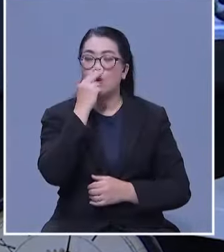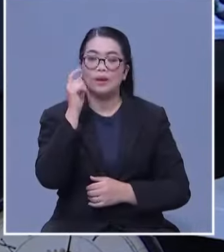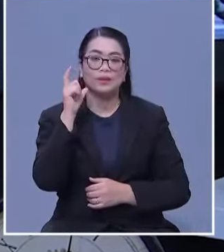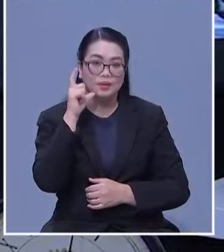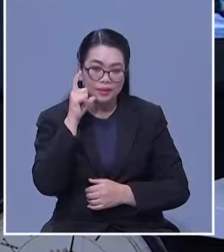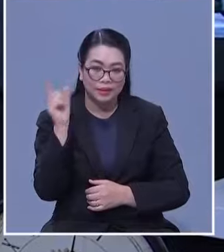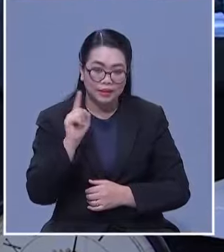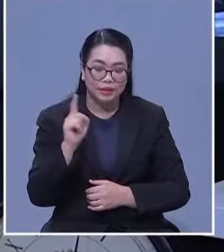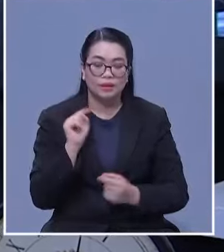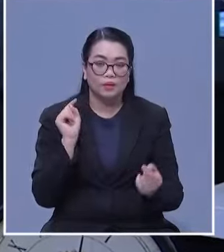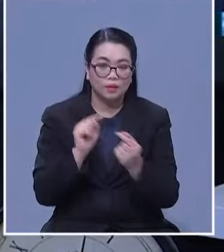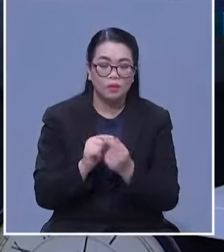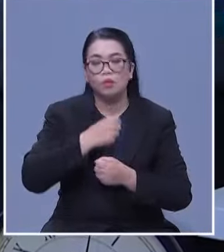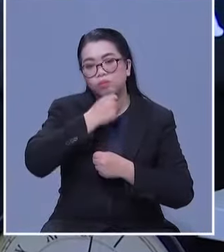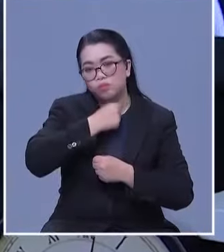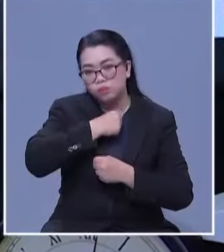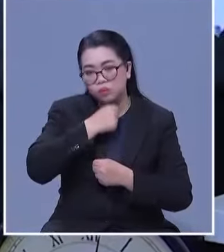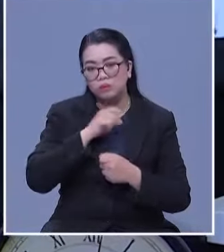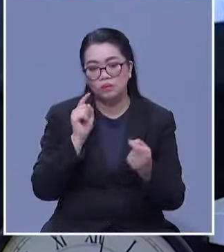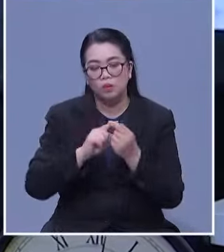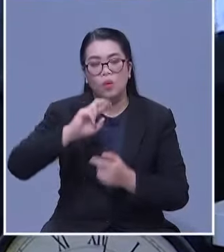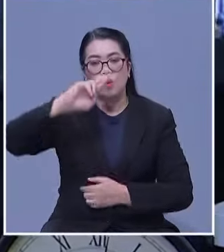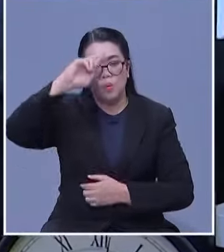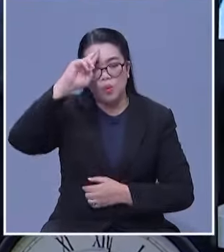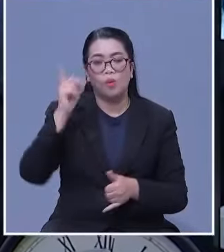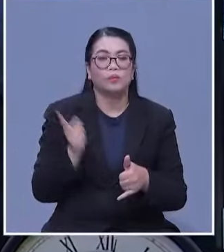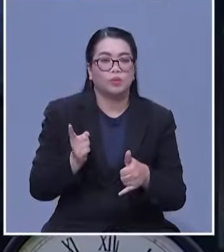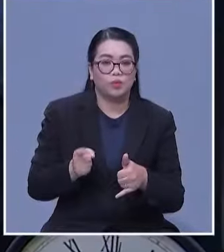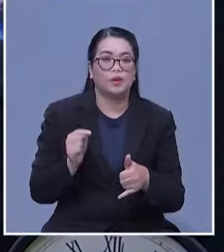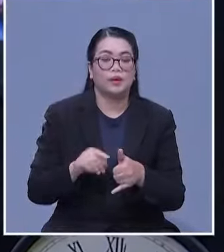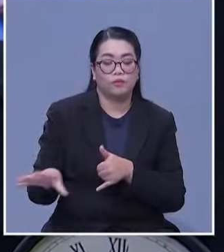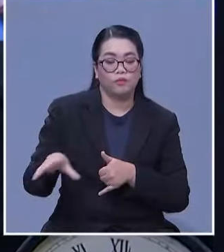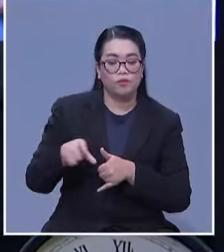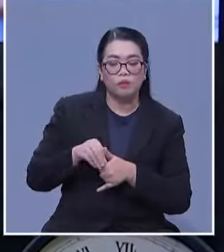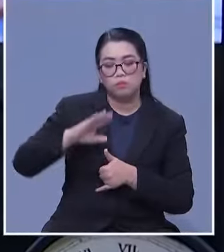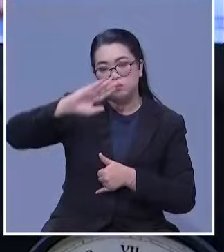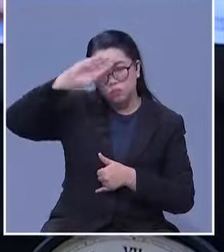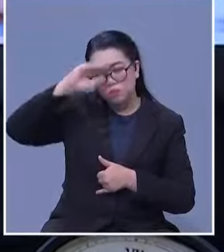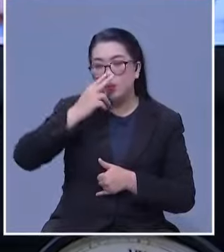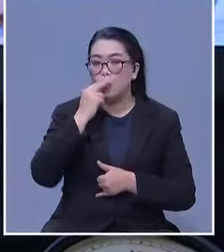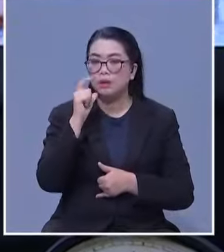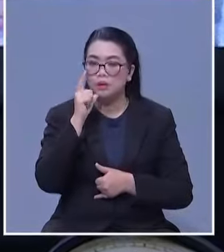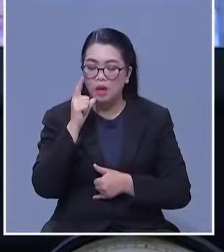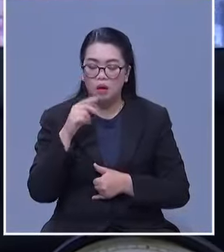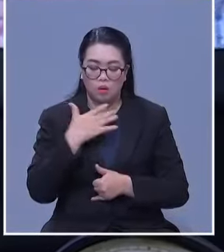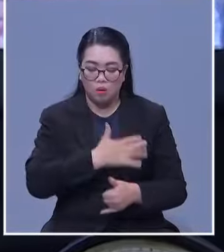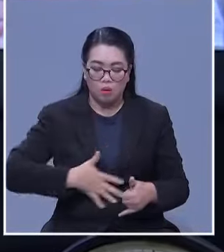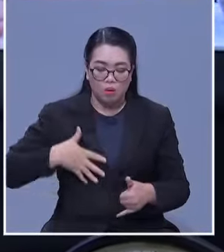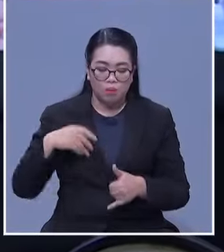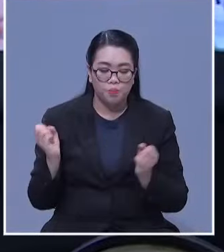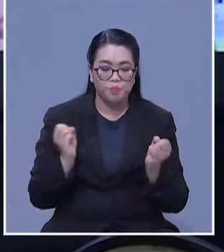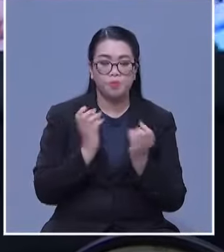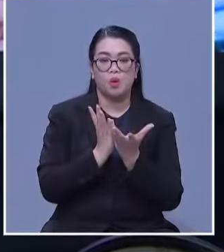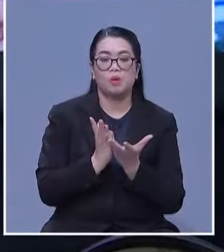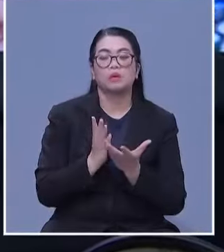ใหญ่นะคะโดยเฉพาะในผู้สูงอายุที่มีโรคประจำตัวด้วยแล้วก็ถ้าหากว่าติดเชื้อไข้หวัดใหญ่เข้าไปอาจมีอาการแทรกซ้อน